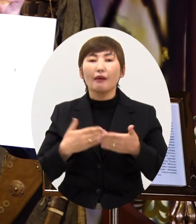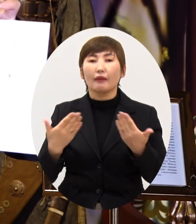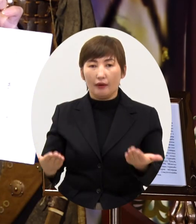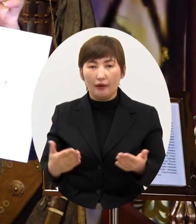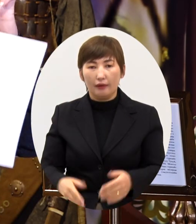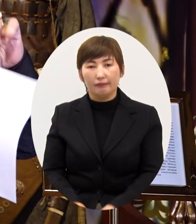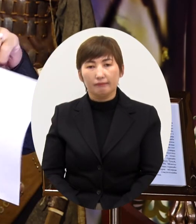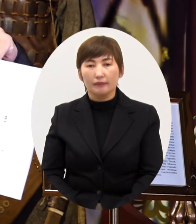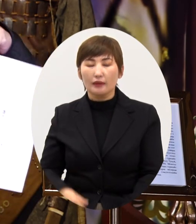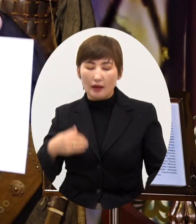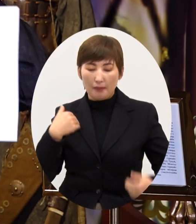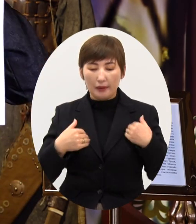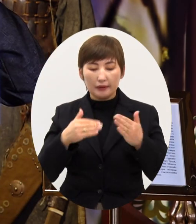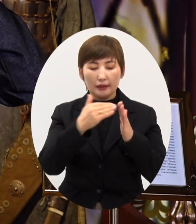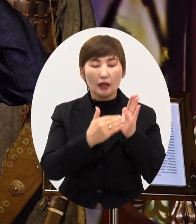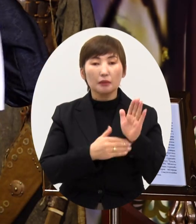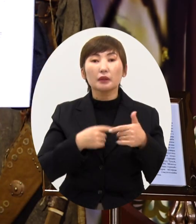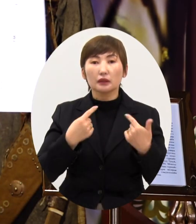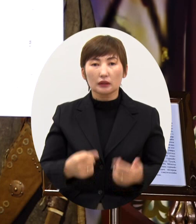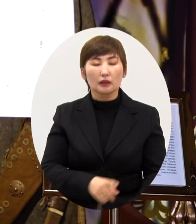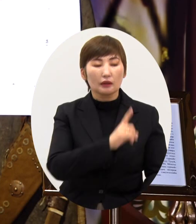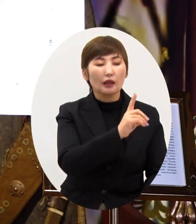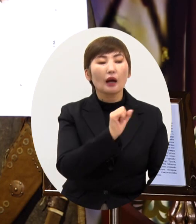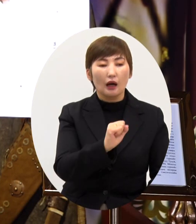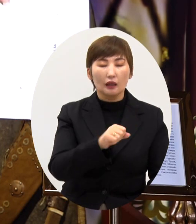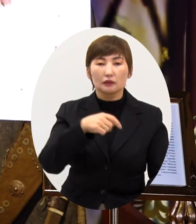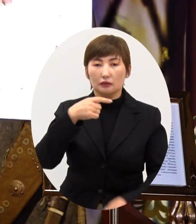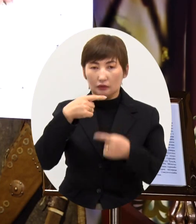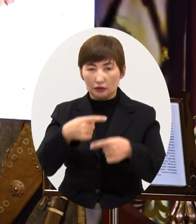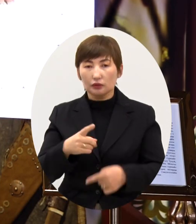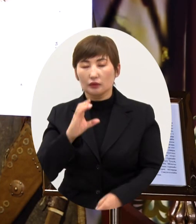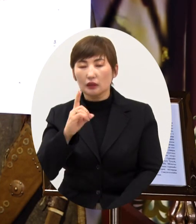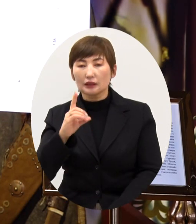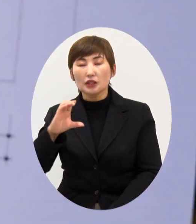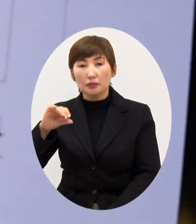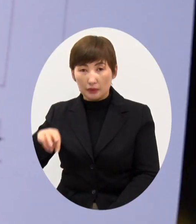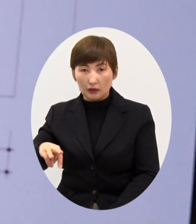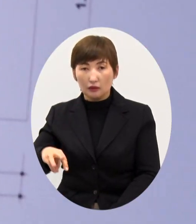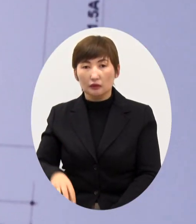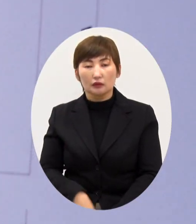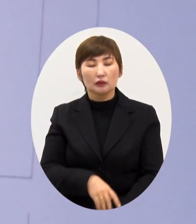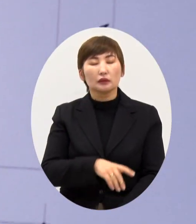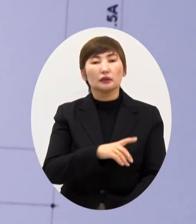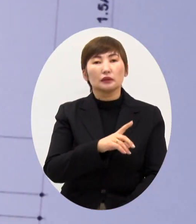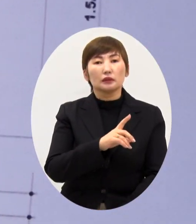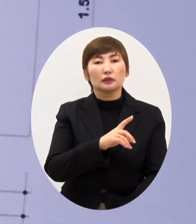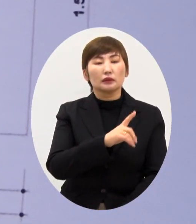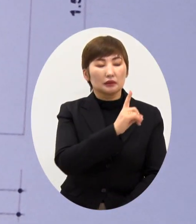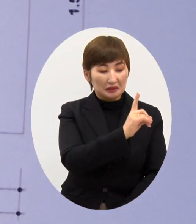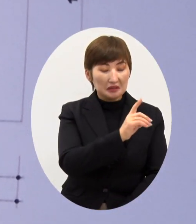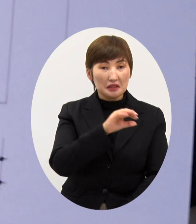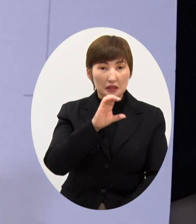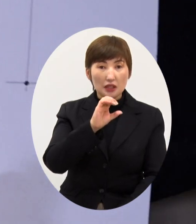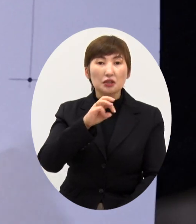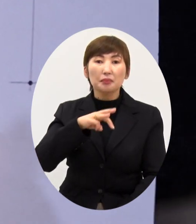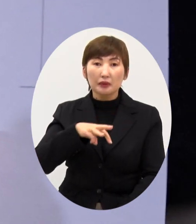тэгвэл дахиад багш нь тайлбарлаж өгье. 1 А нь 1 см гэсэн учраас за 1 см,